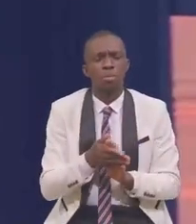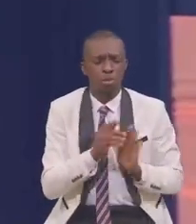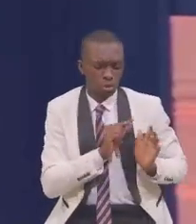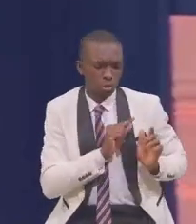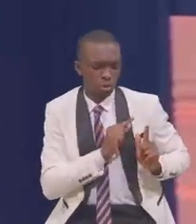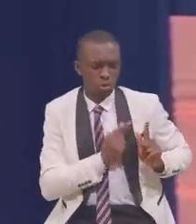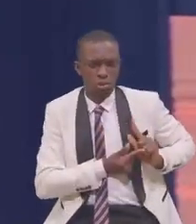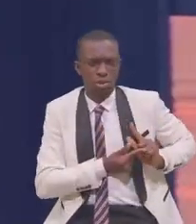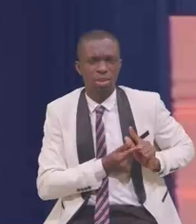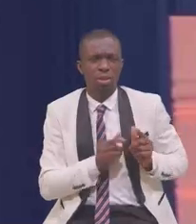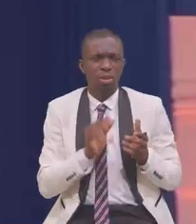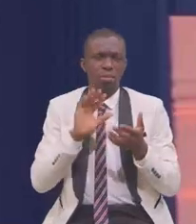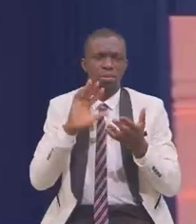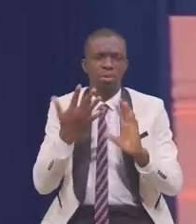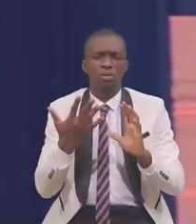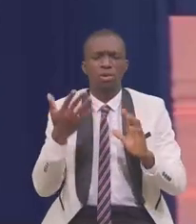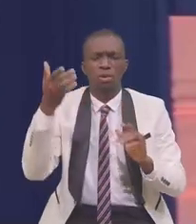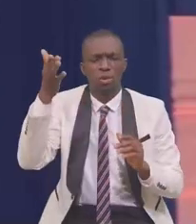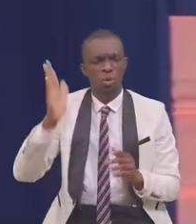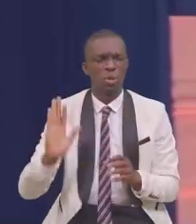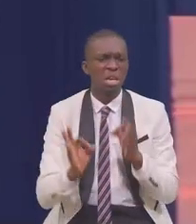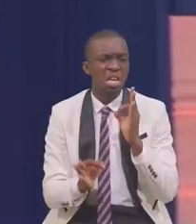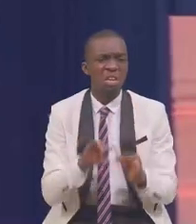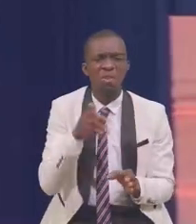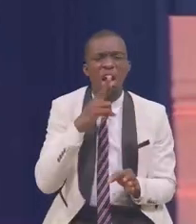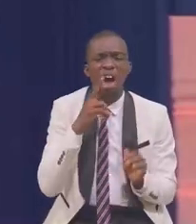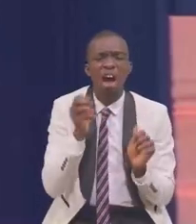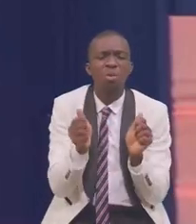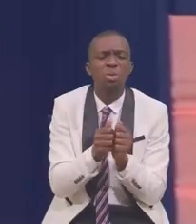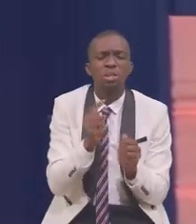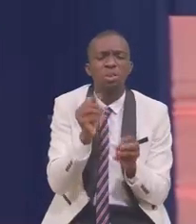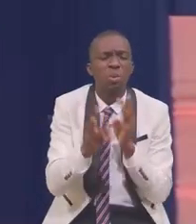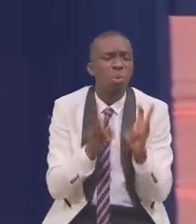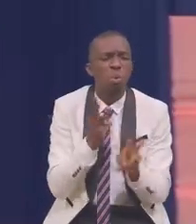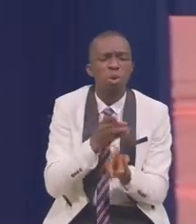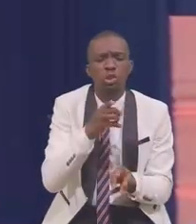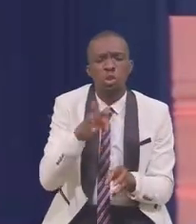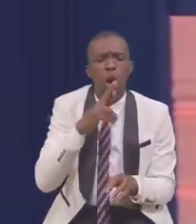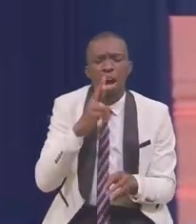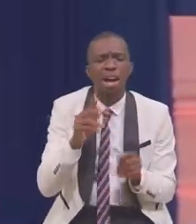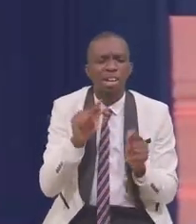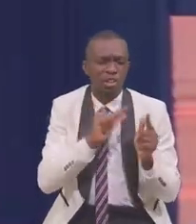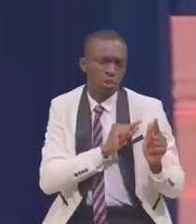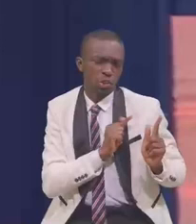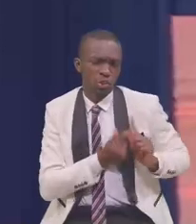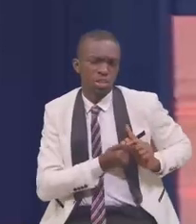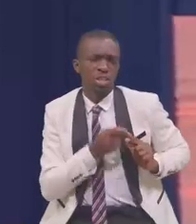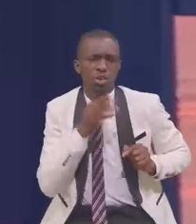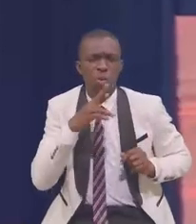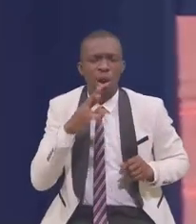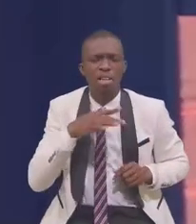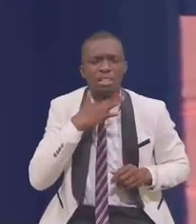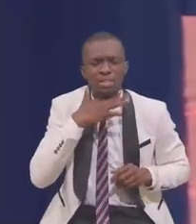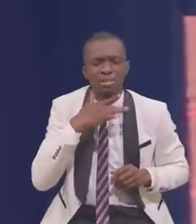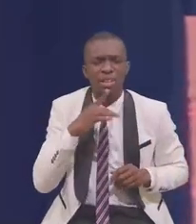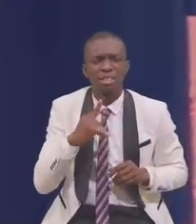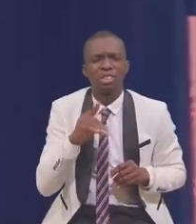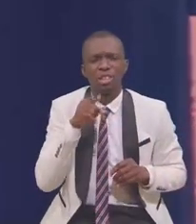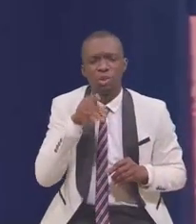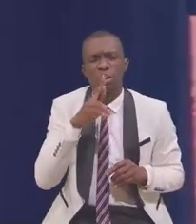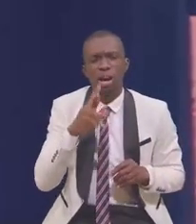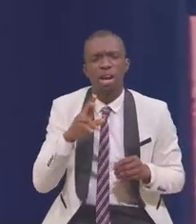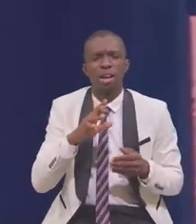êtes condamné avec le monde, vous êtes souillé avec le monde, vous serez châtié avec le monde, mais c'est dit que le monde entier est